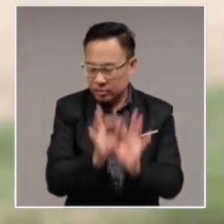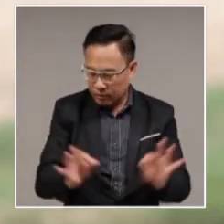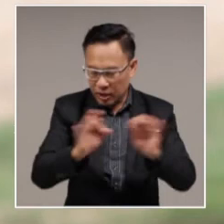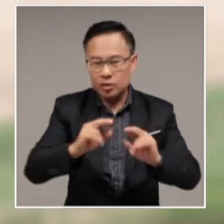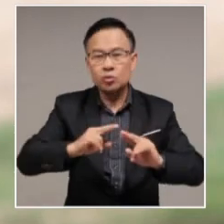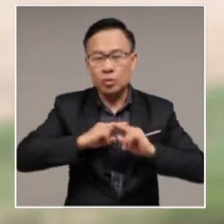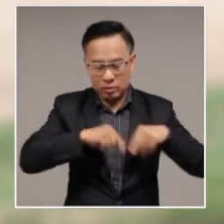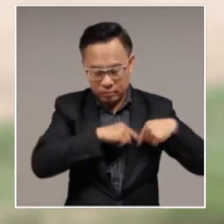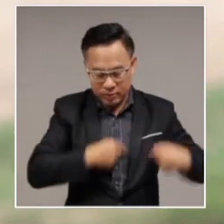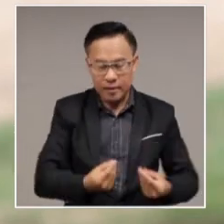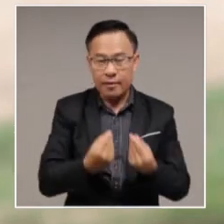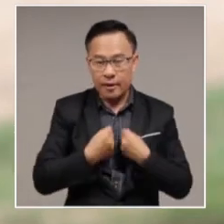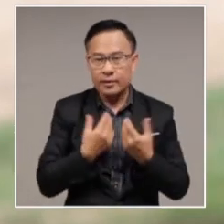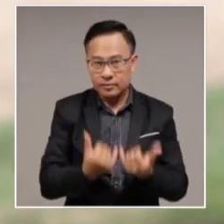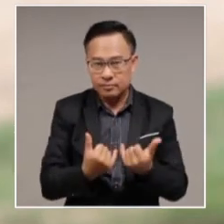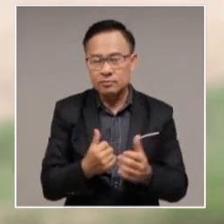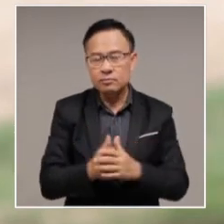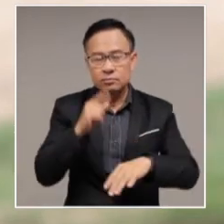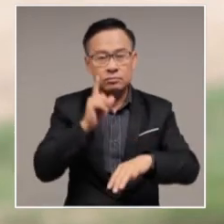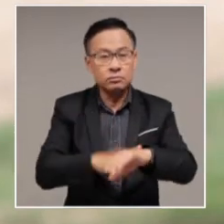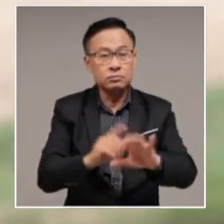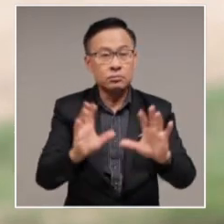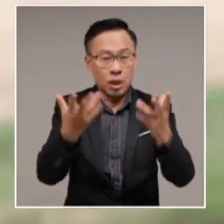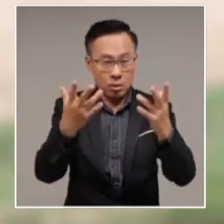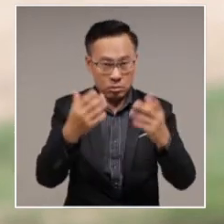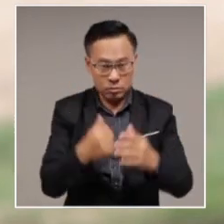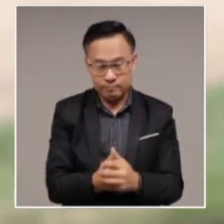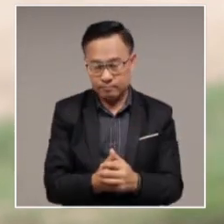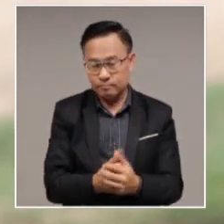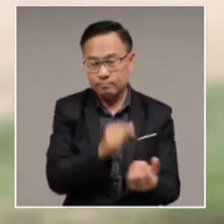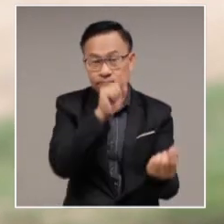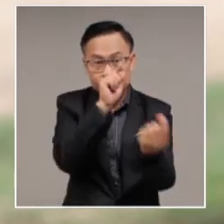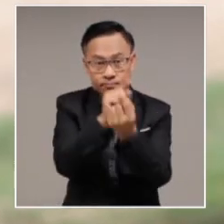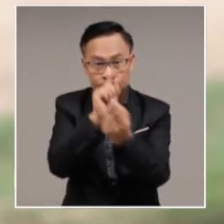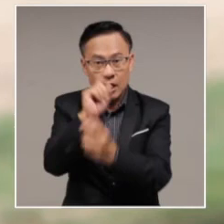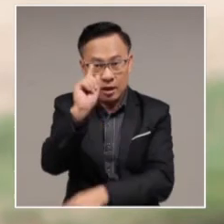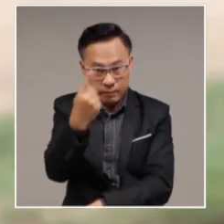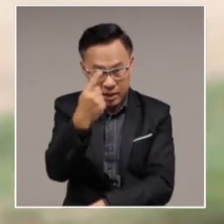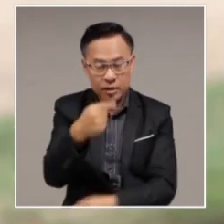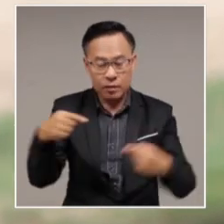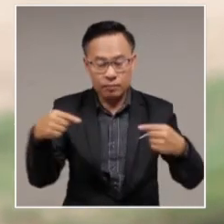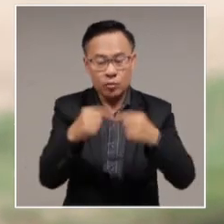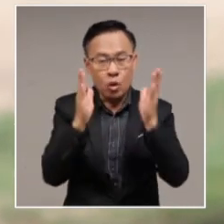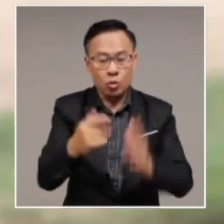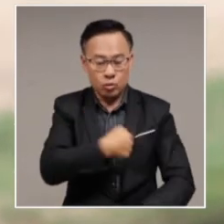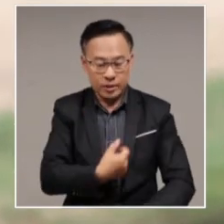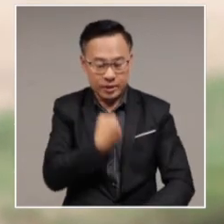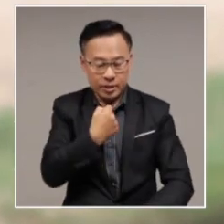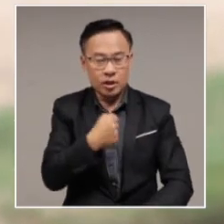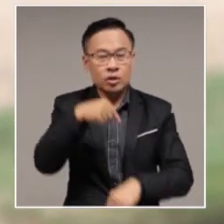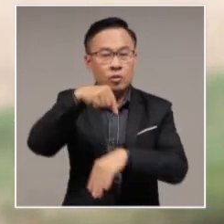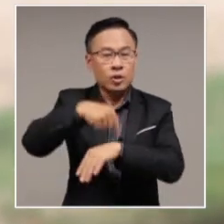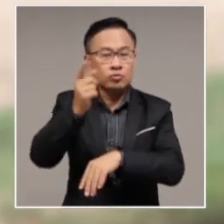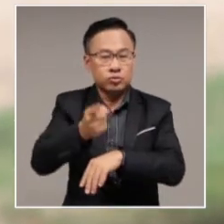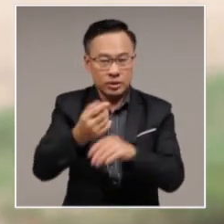การสร้างกำลังใจให้กับตนเองนะคะแล้ววันนี้เวลาของรายการหมดกันแล้วค่ะคุณผู้ชมสามารถกลับมาติดตามรายการ The Stronger